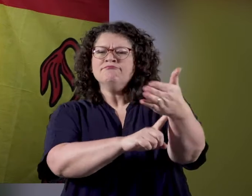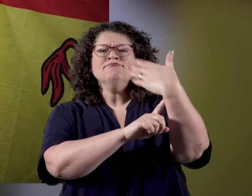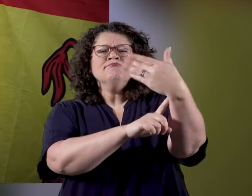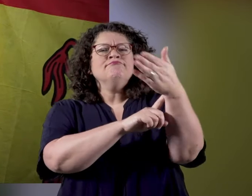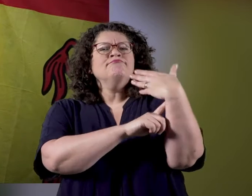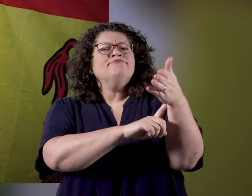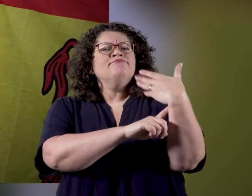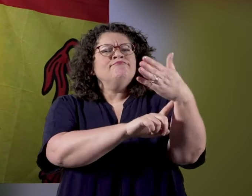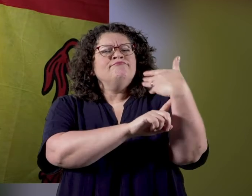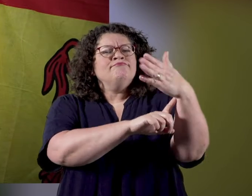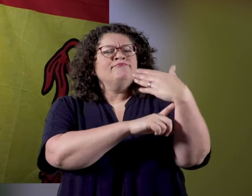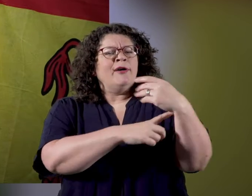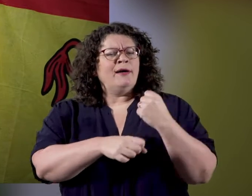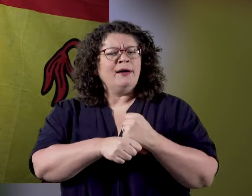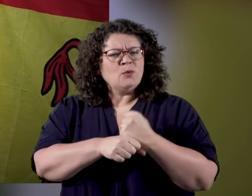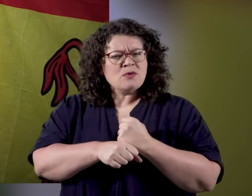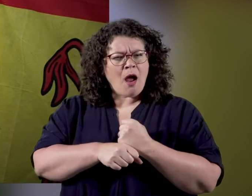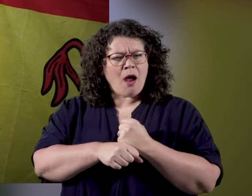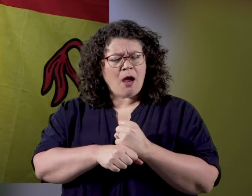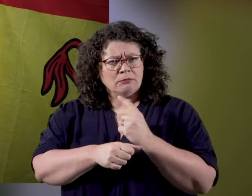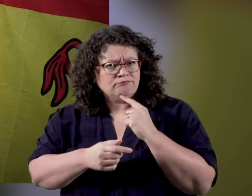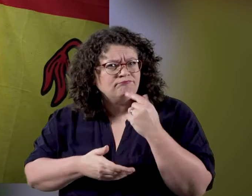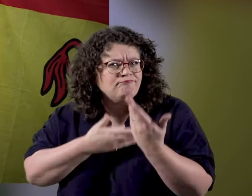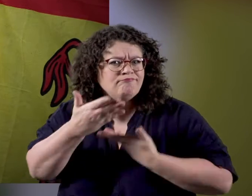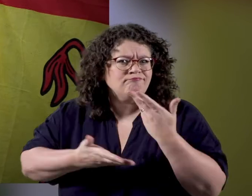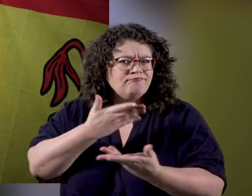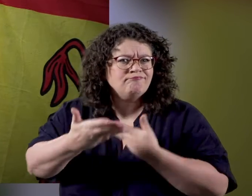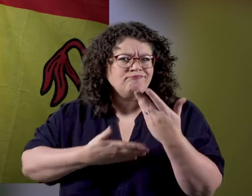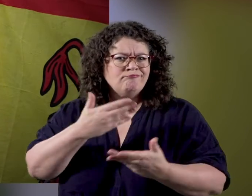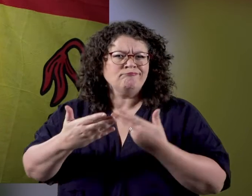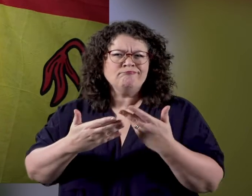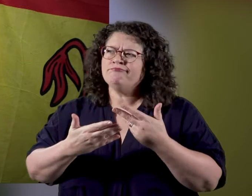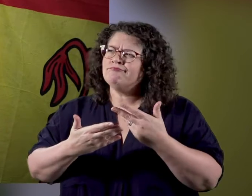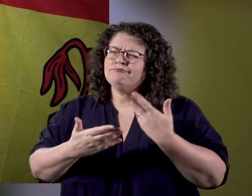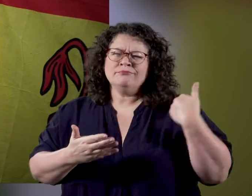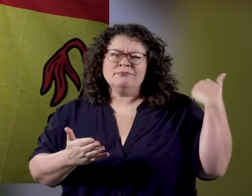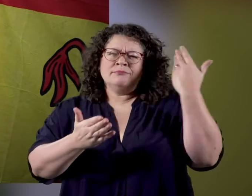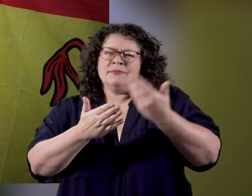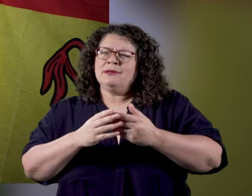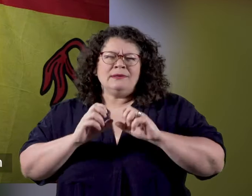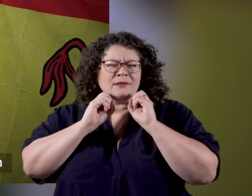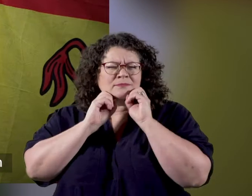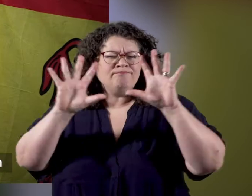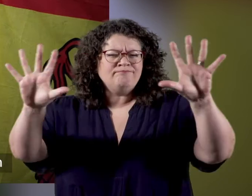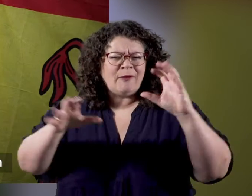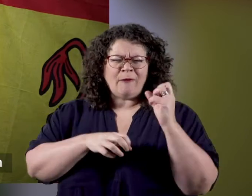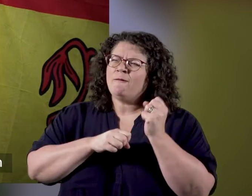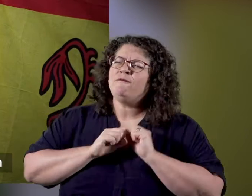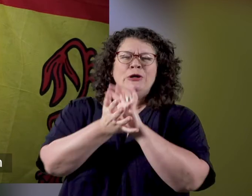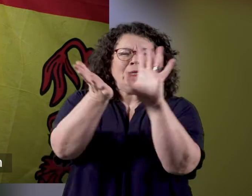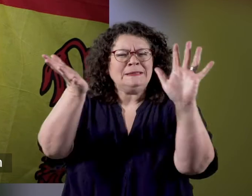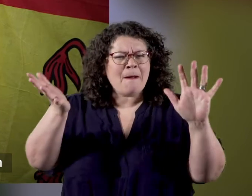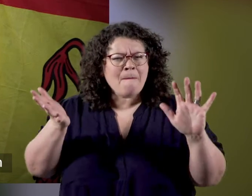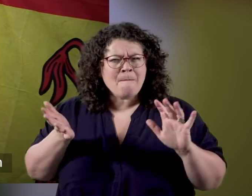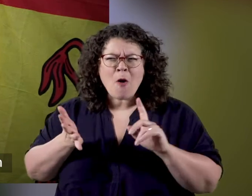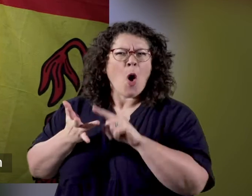Pan oedd gwynt ryddid yn ein amgylchynu, yn ein cipio i gredu ein bod eto yn Gymru rydd, bod Cymru rydd yn